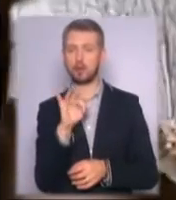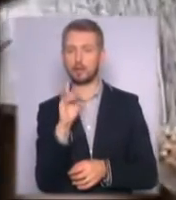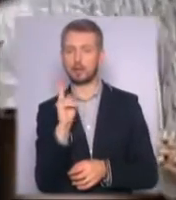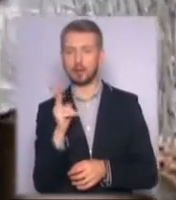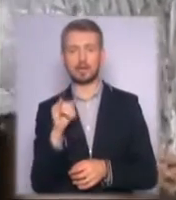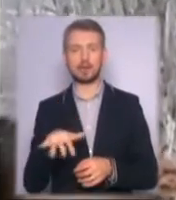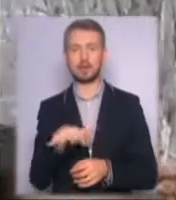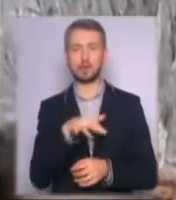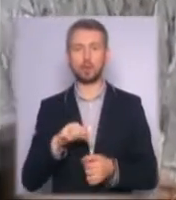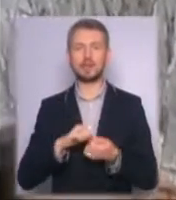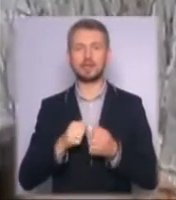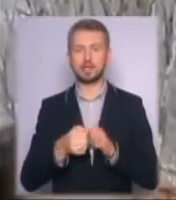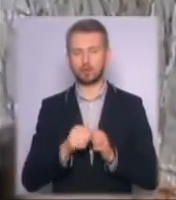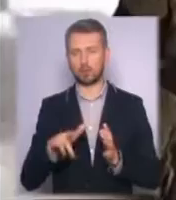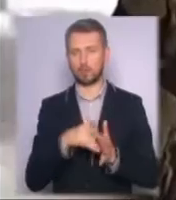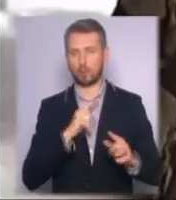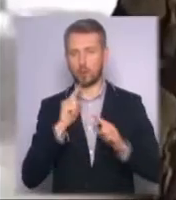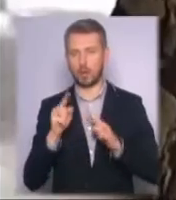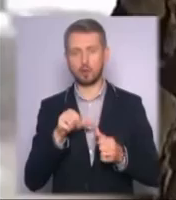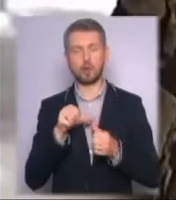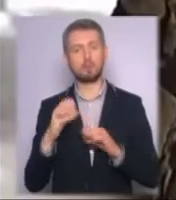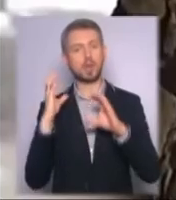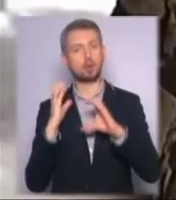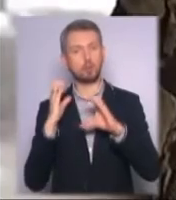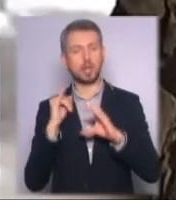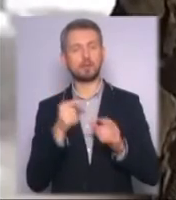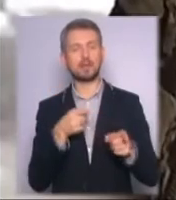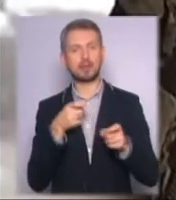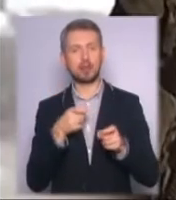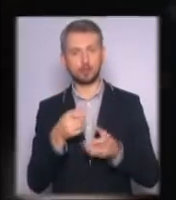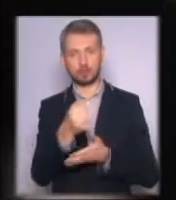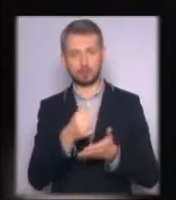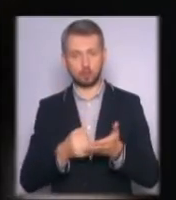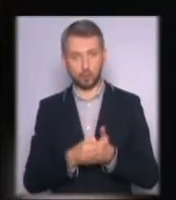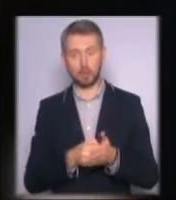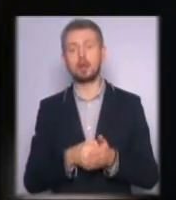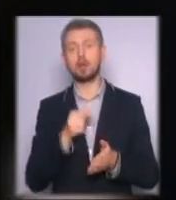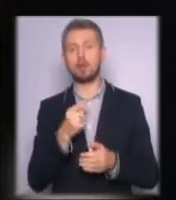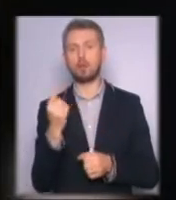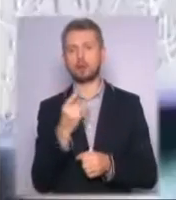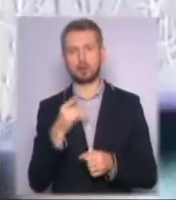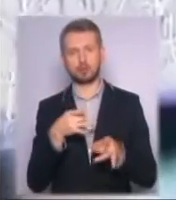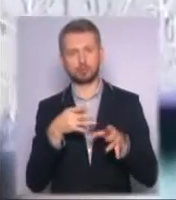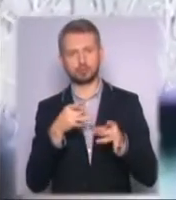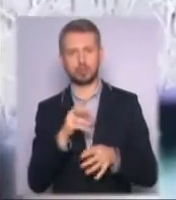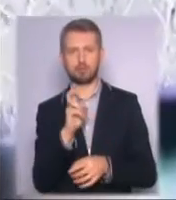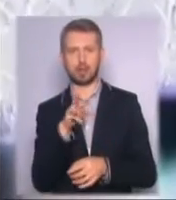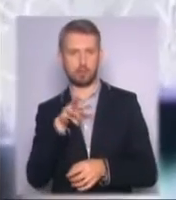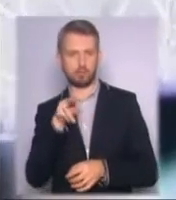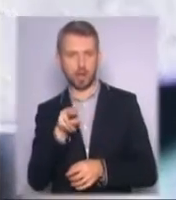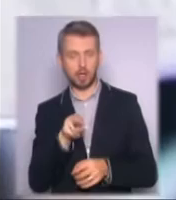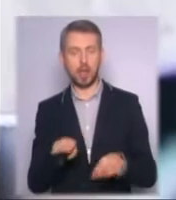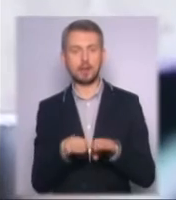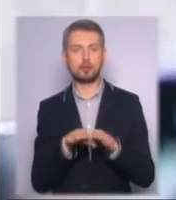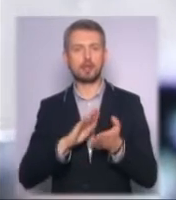Дзержинської міської ради. Окрім гранатометів та стрілецької зброї, кремлівські найманці один раз провели обстріл з БМП. Аналогічна обстановка